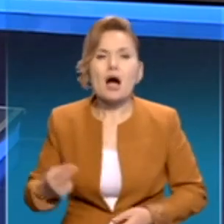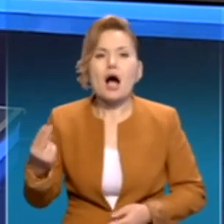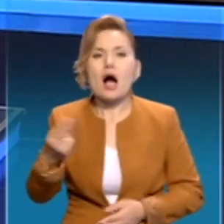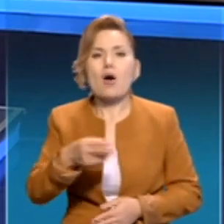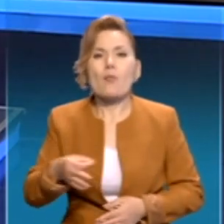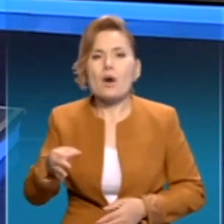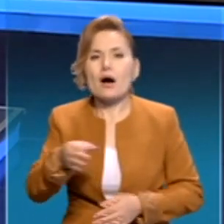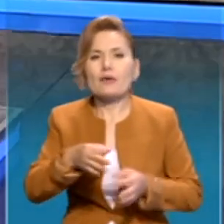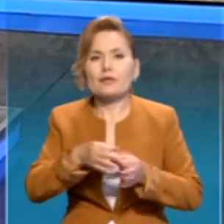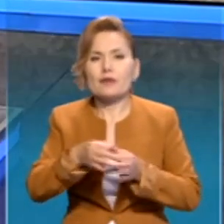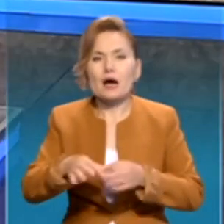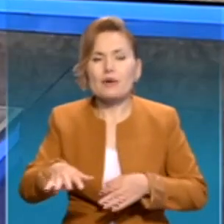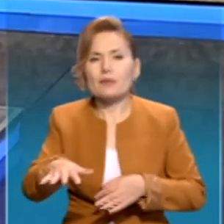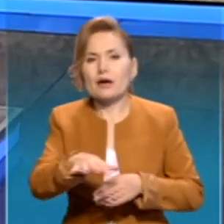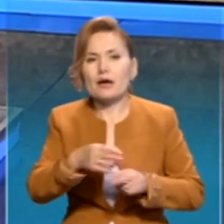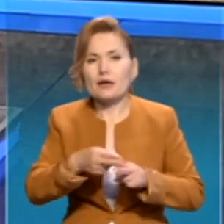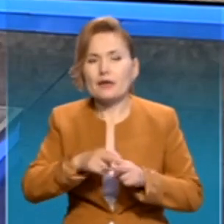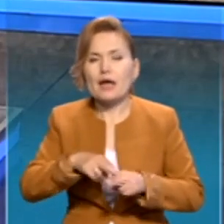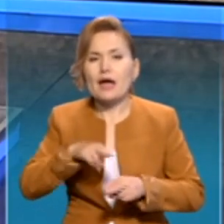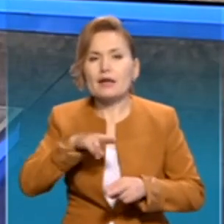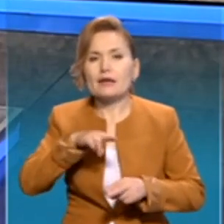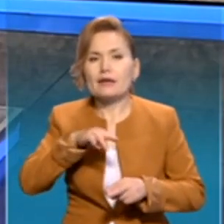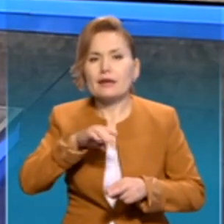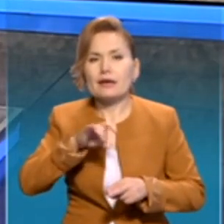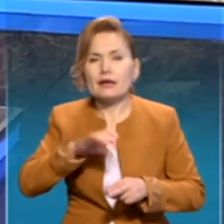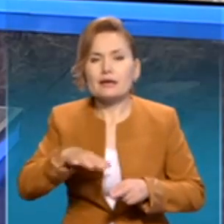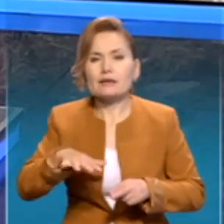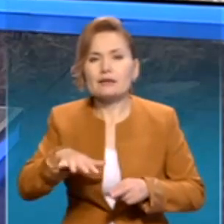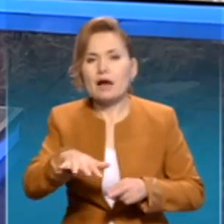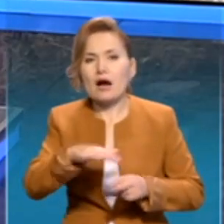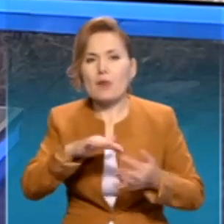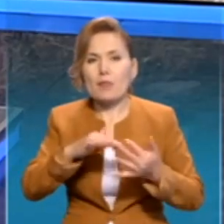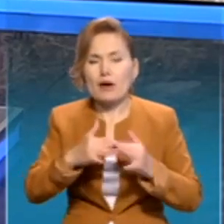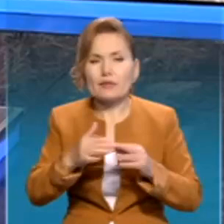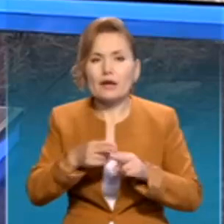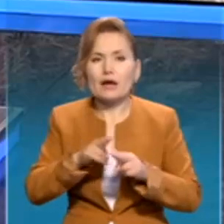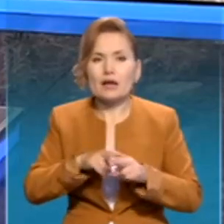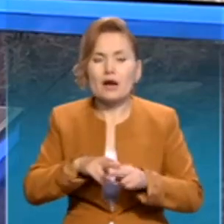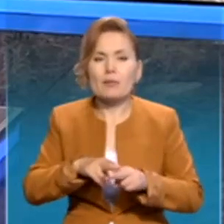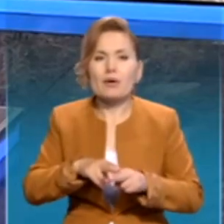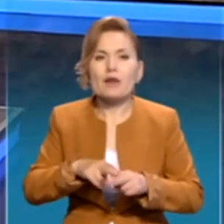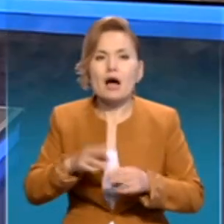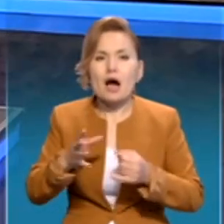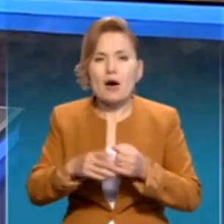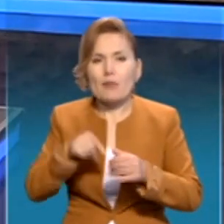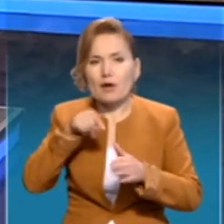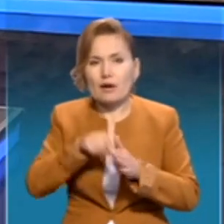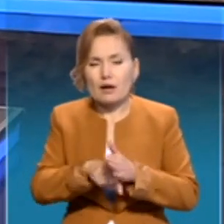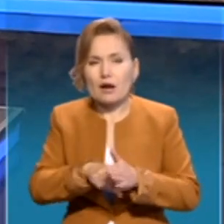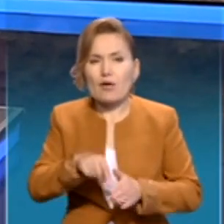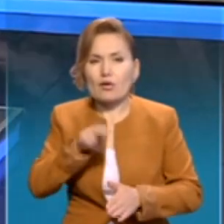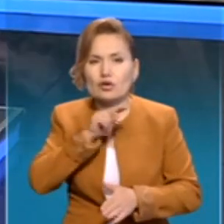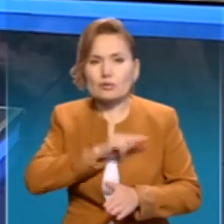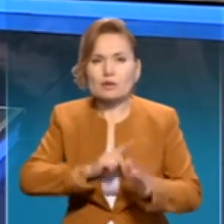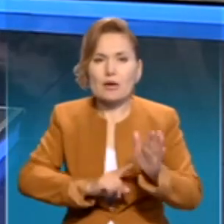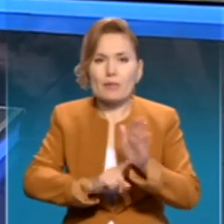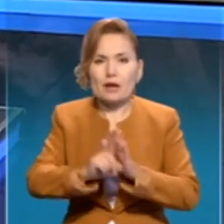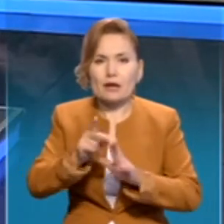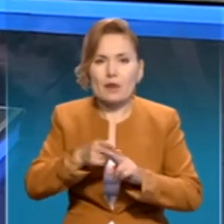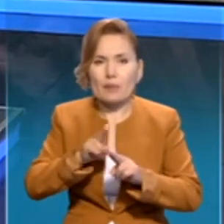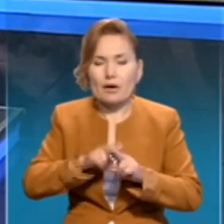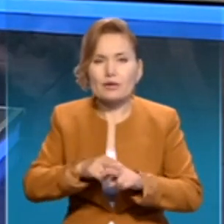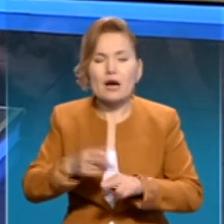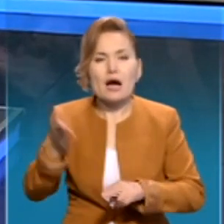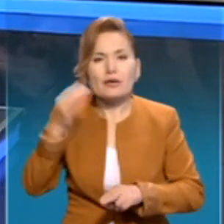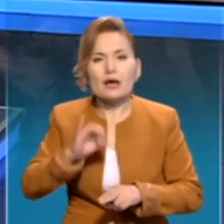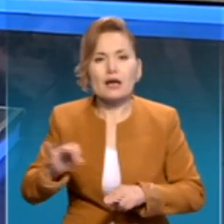Ақмола облысының Жақсы ауданына қарасты Терісаққан ауылы маңындағы Сароба кешенінде археологиялық зерттеу жұмысы басталды. Бұған дейін